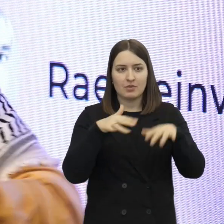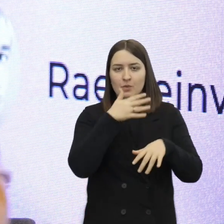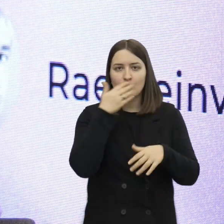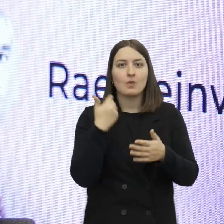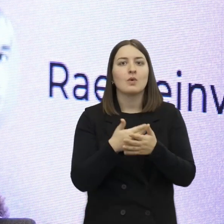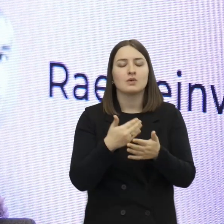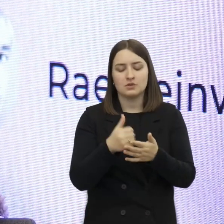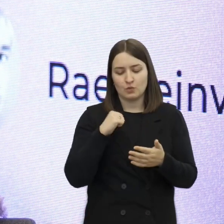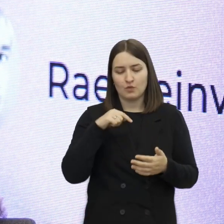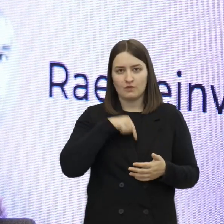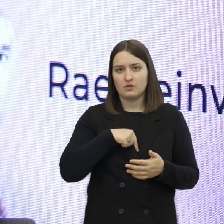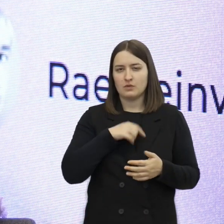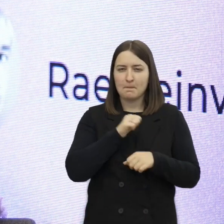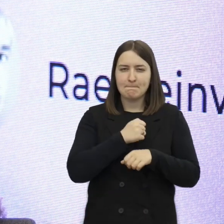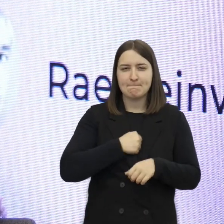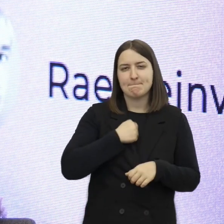Ir yra